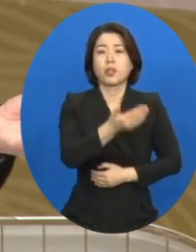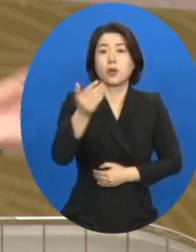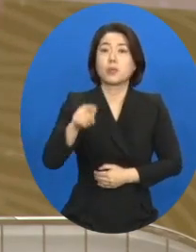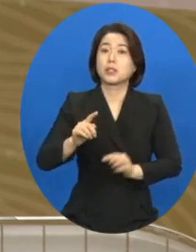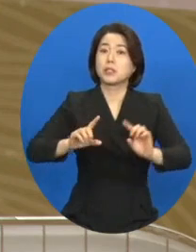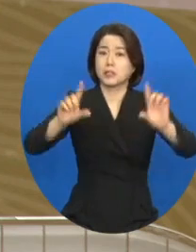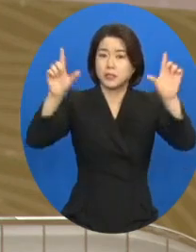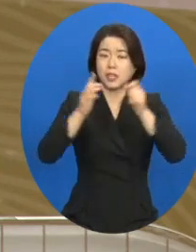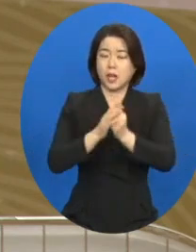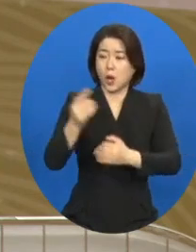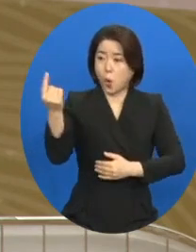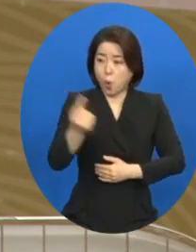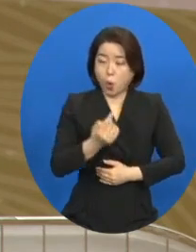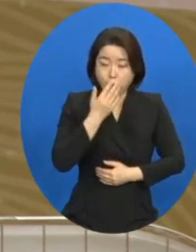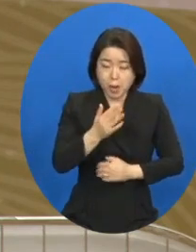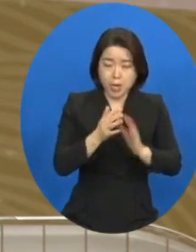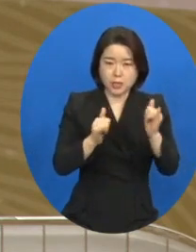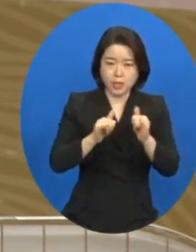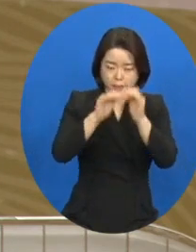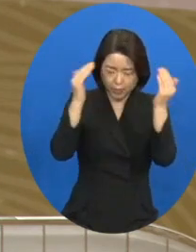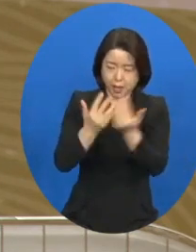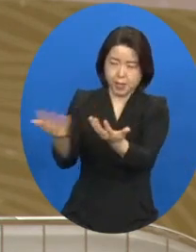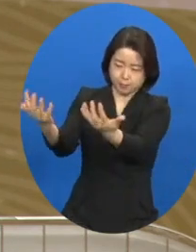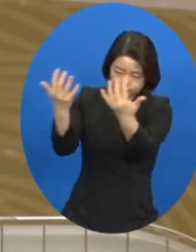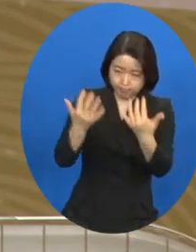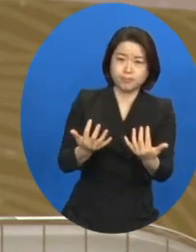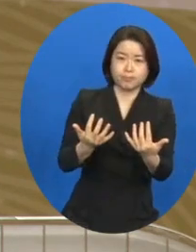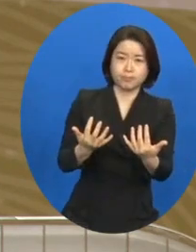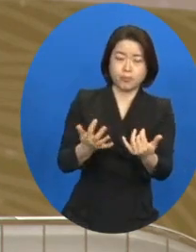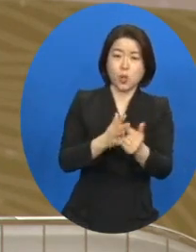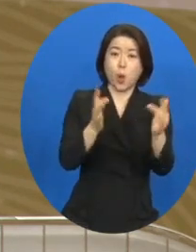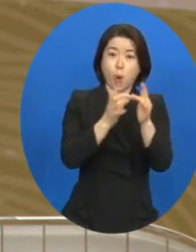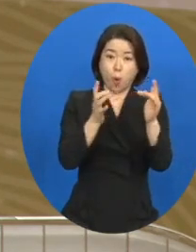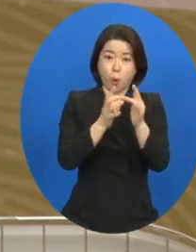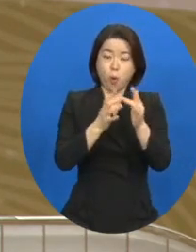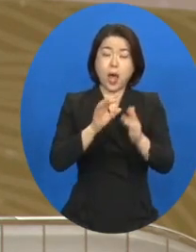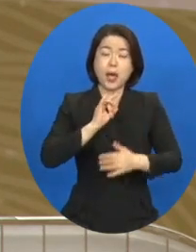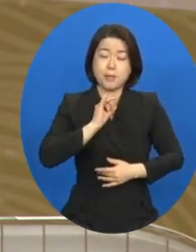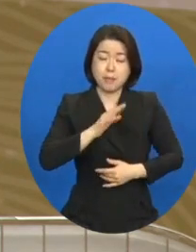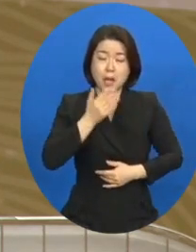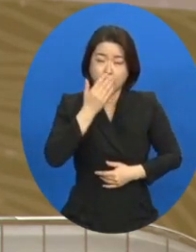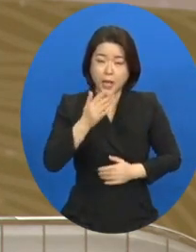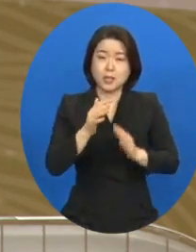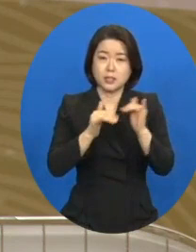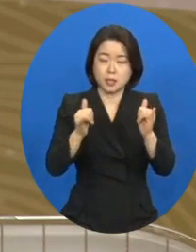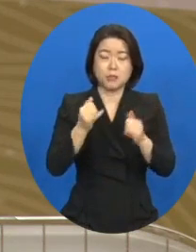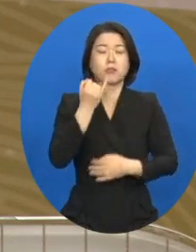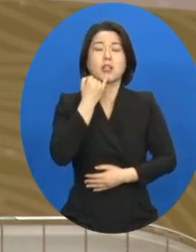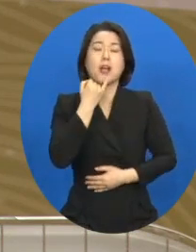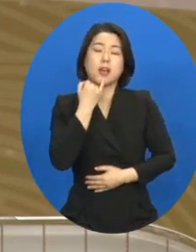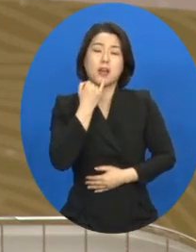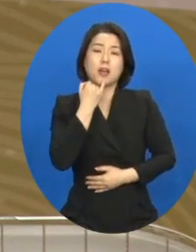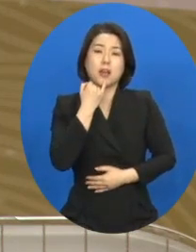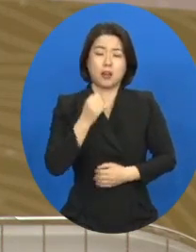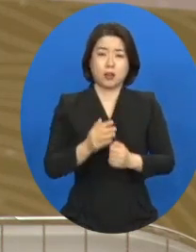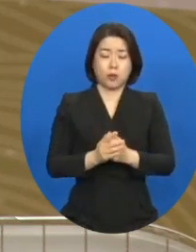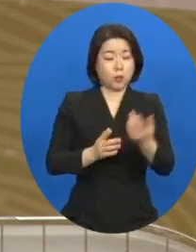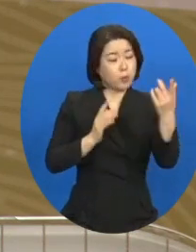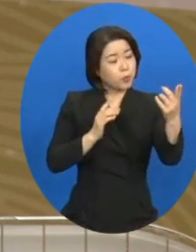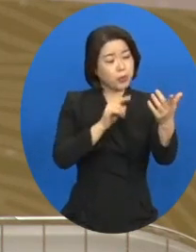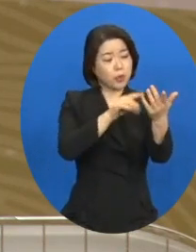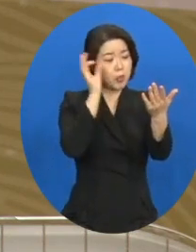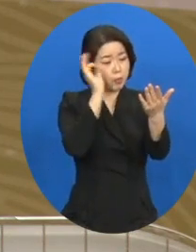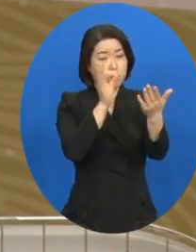그날 오실 수 있는 분은 다 오세요. 온라인으로 밖에 오실 수 없으시면 좋아요. 뭐